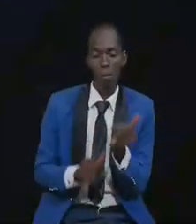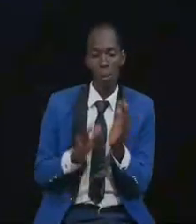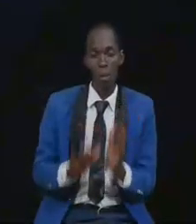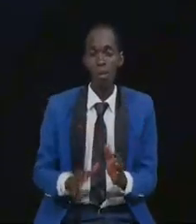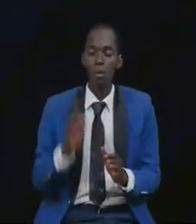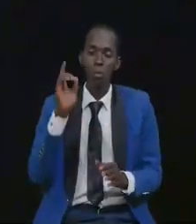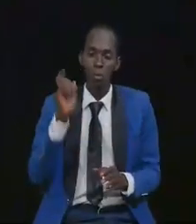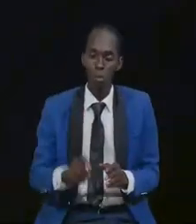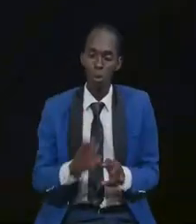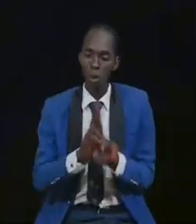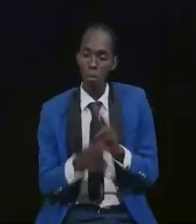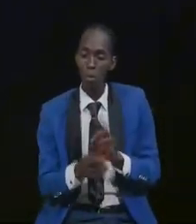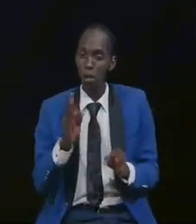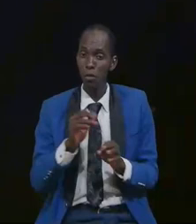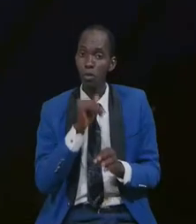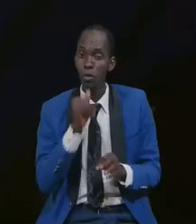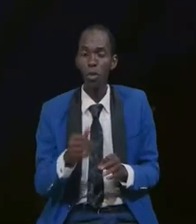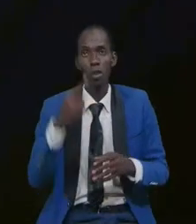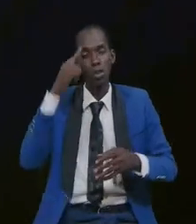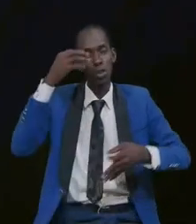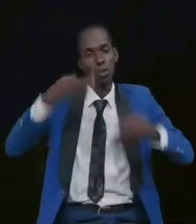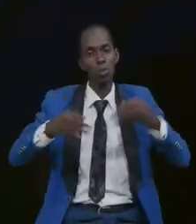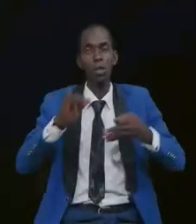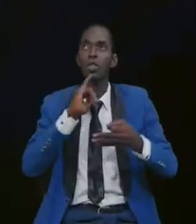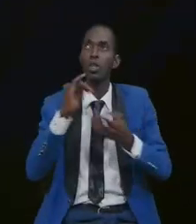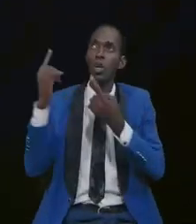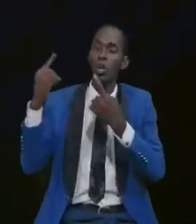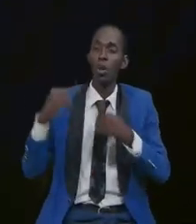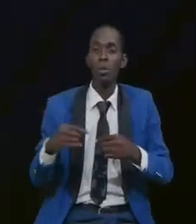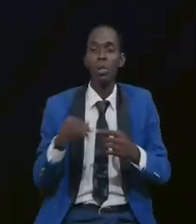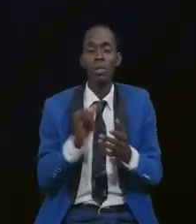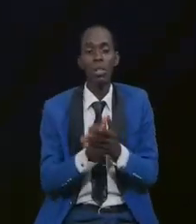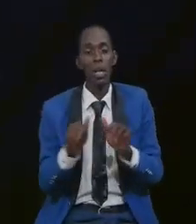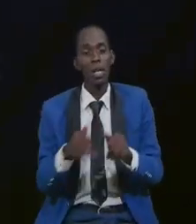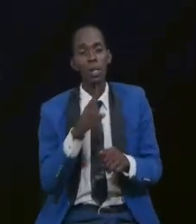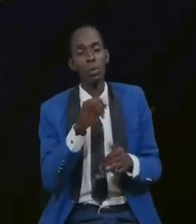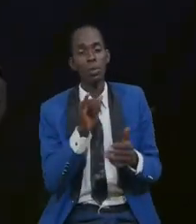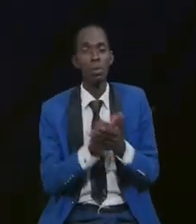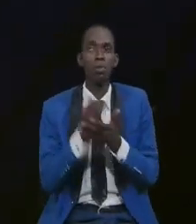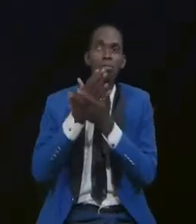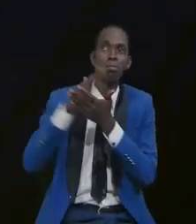sinon le jugement va tomber sur lui. Comme celui qui ne regarde pas Dieu, qui ne considère